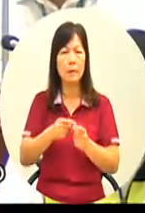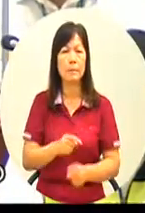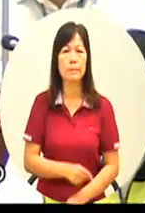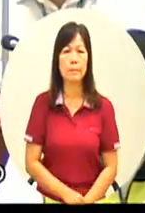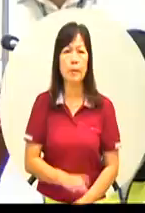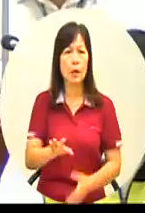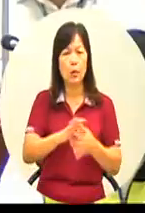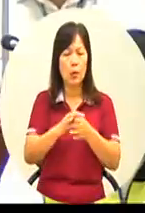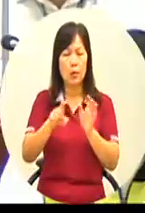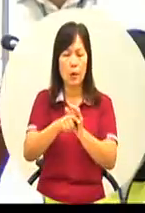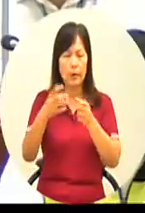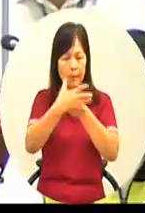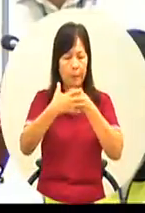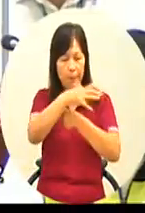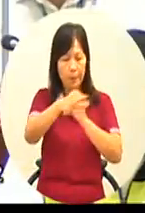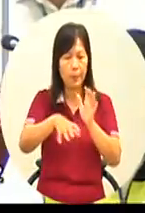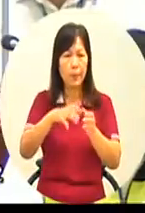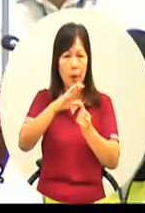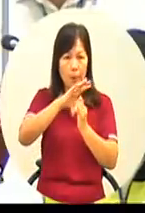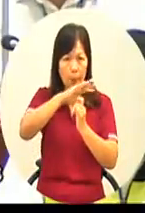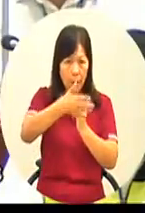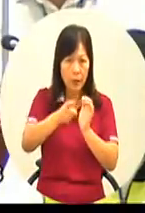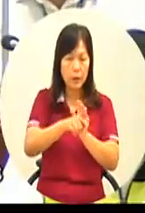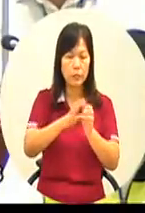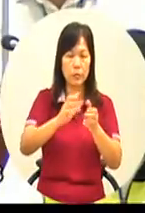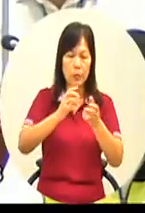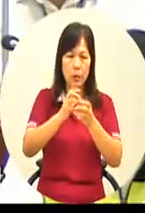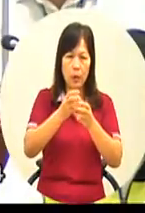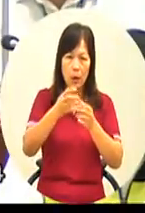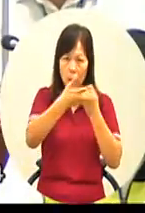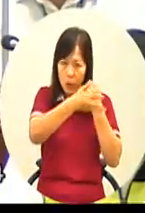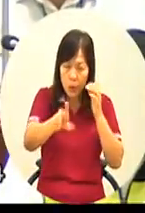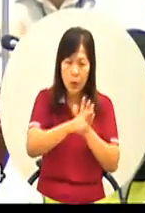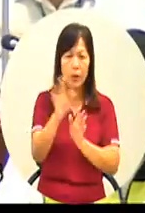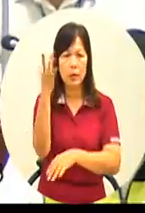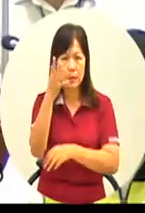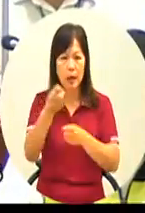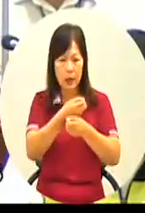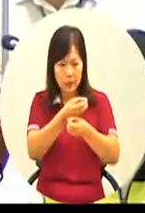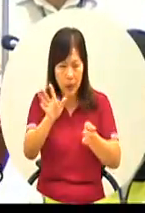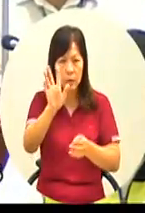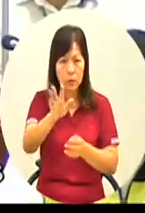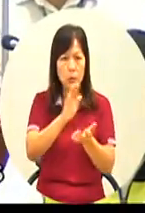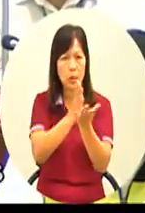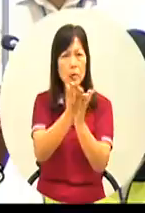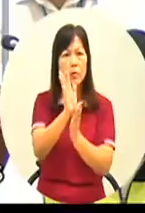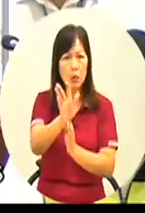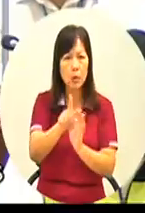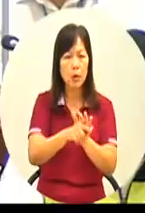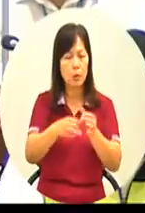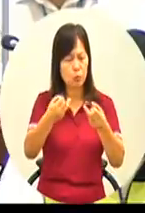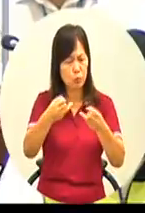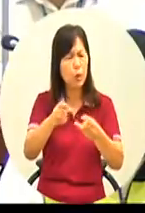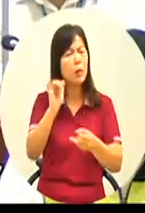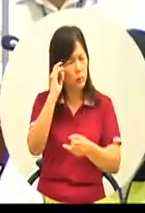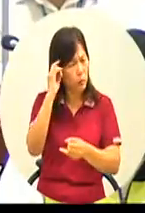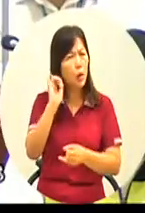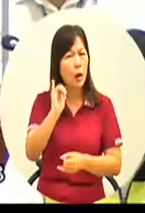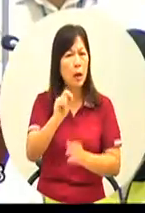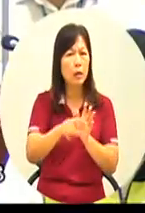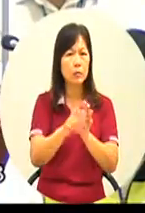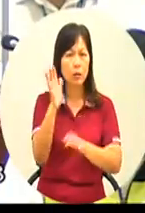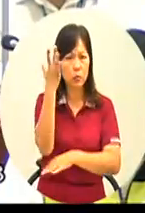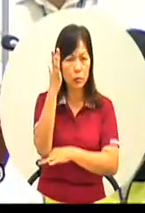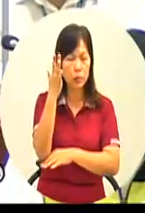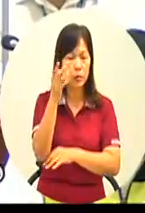有关环保葬法吼，我目前拢在推，包括海葬、树撒葬拢有嘛吼。两个现在成效其实还不错的，就是我的树撒